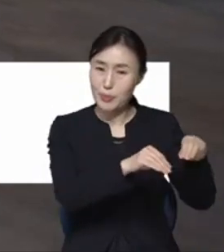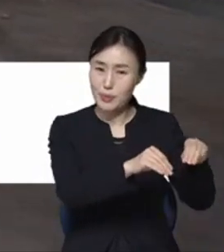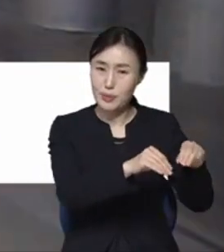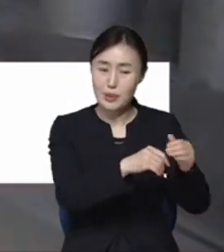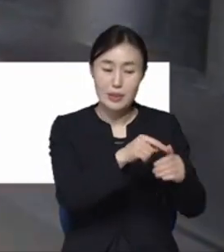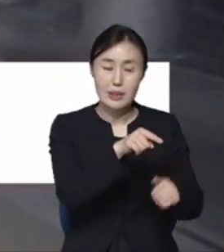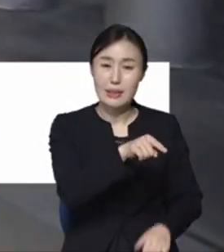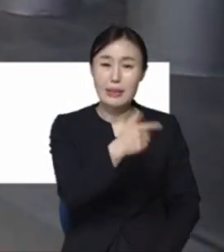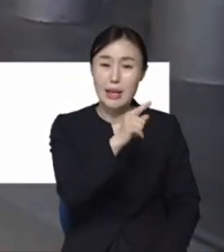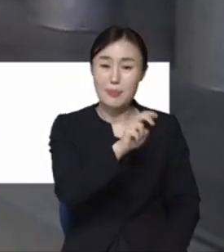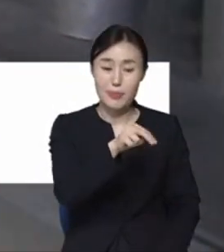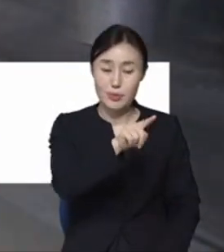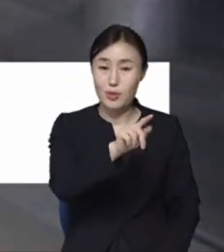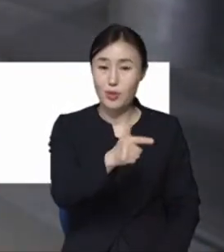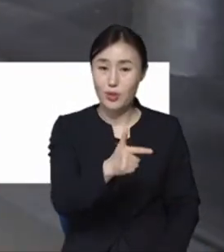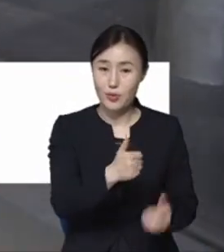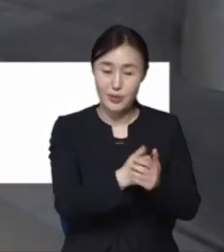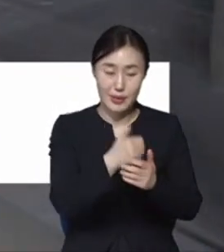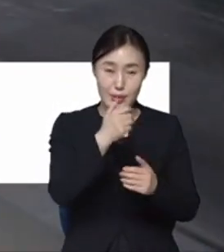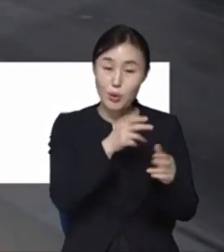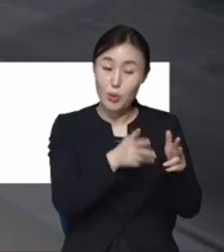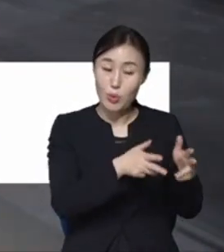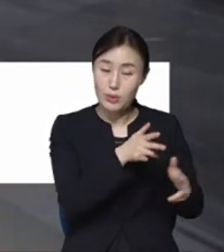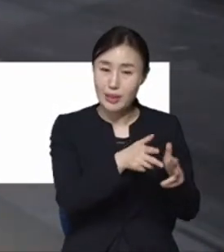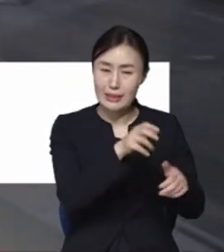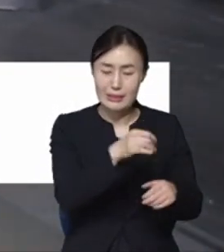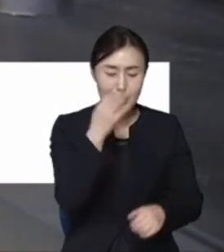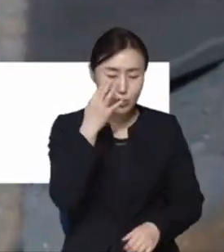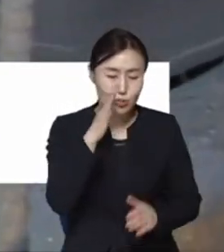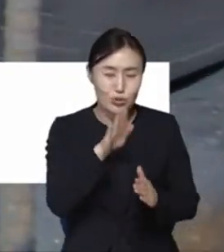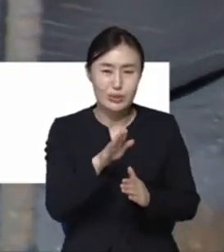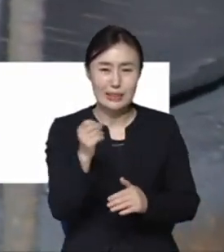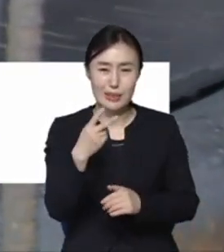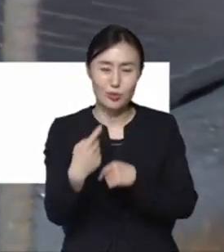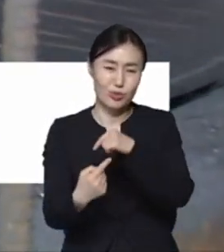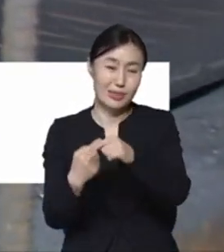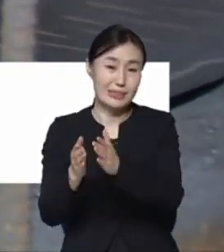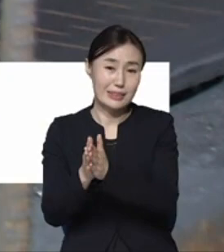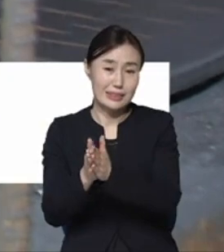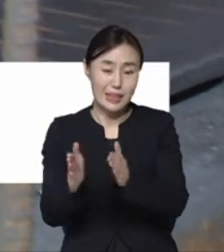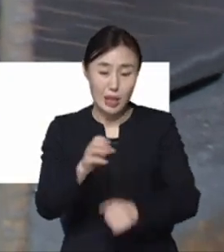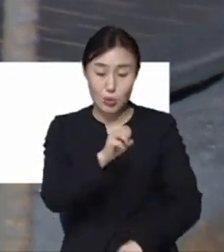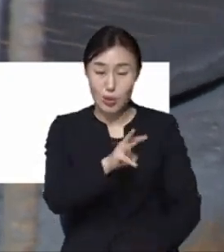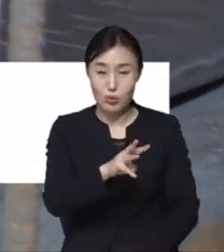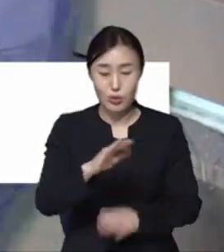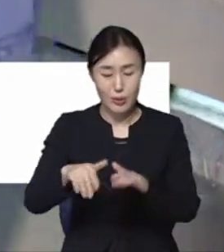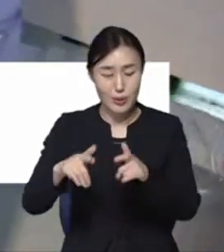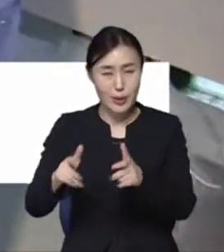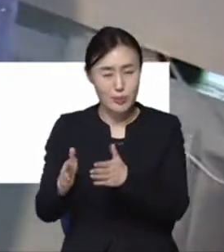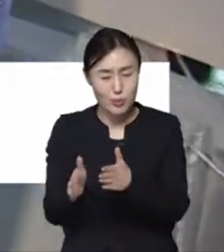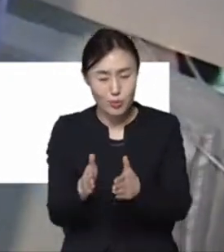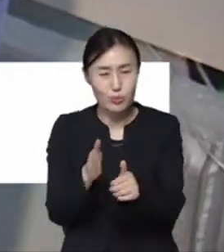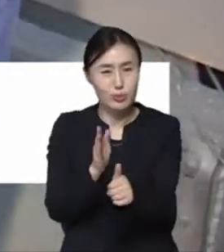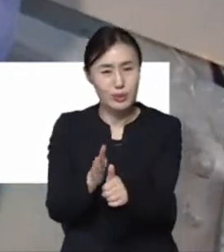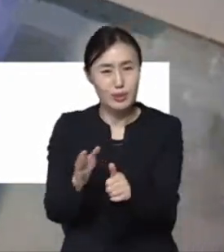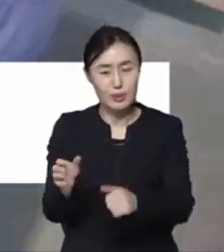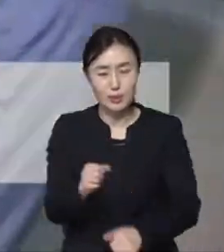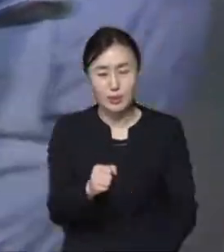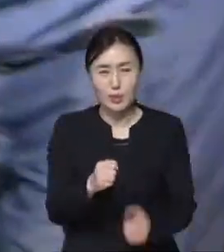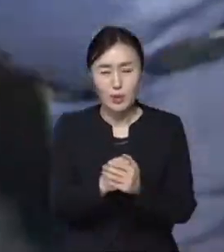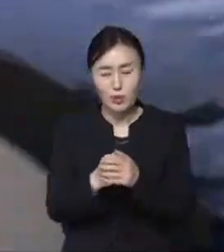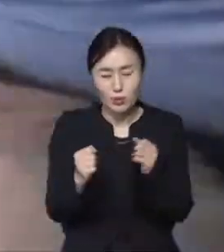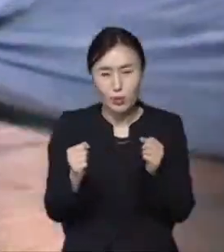공장인 남선연탄이 4개월 만인 지난달 문을 다시 열었습니다. 광주시와 전남도의 요청과 연탄을 사용하는